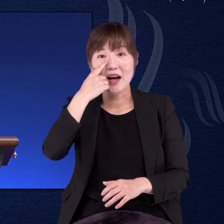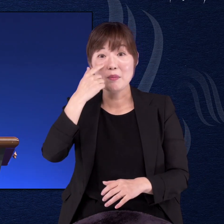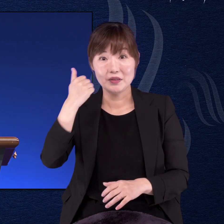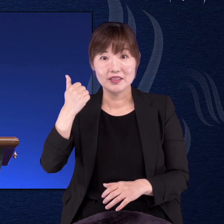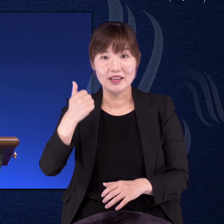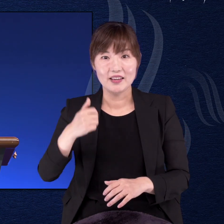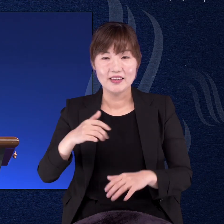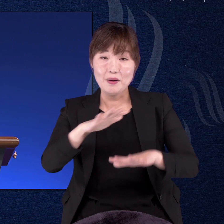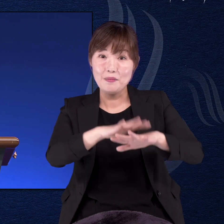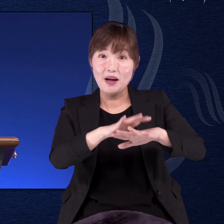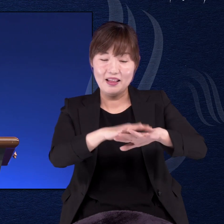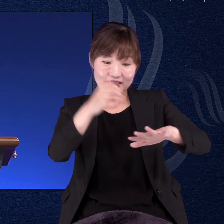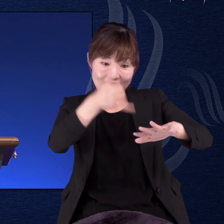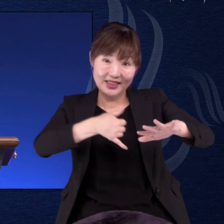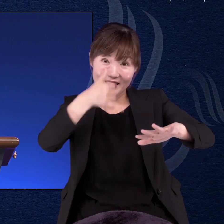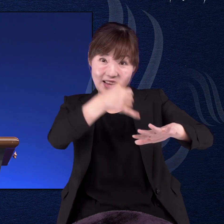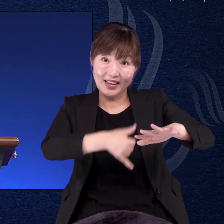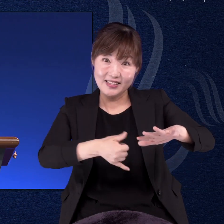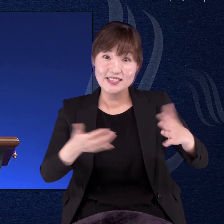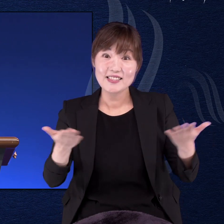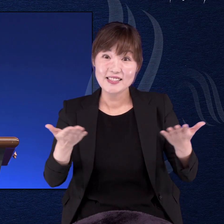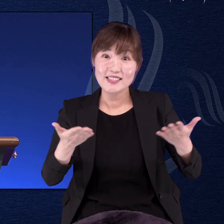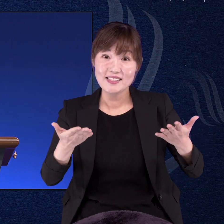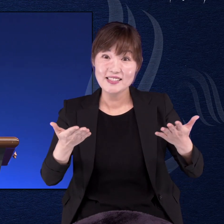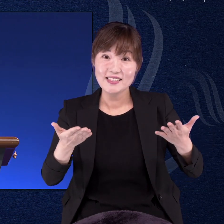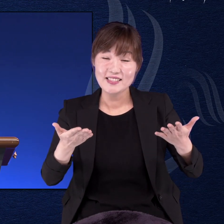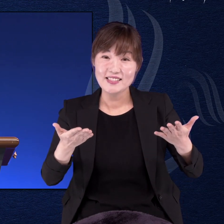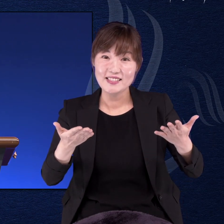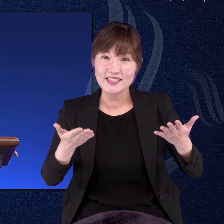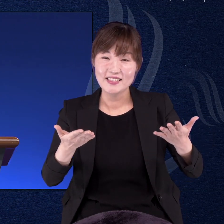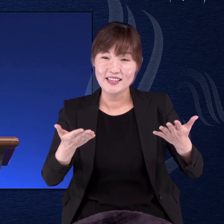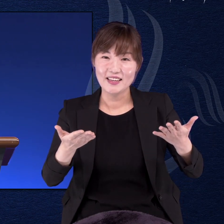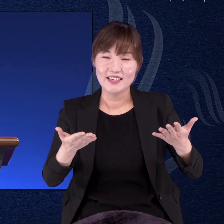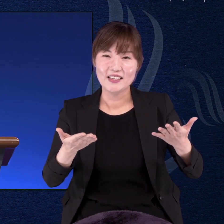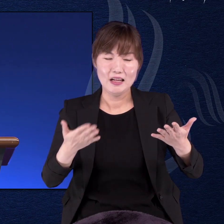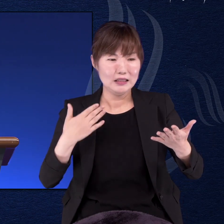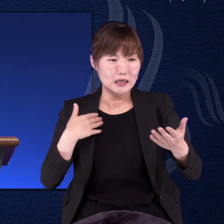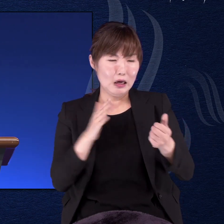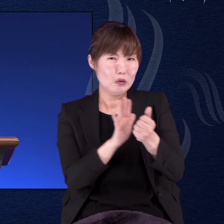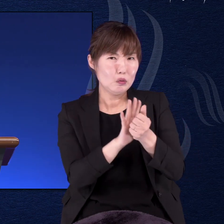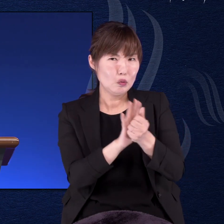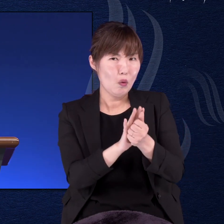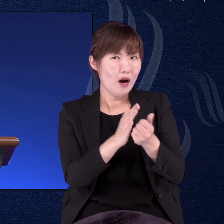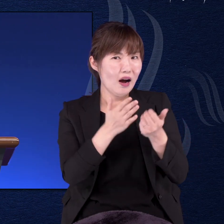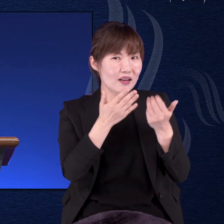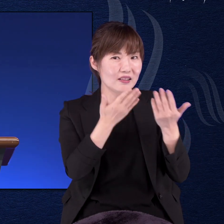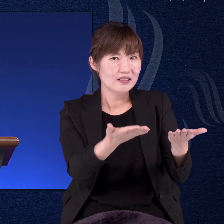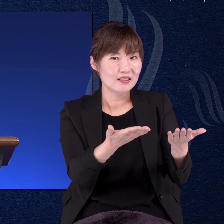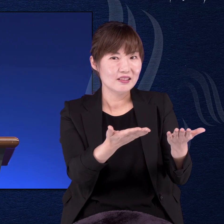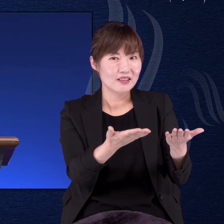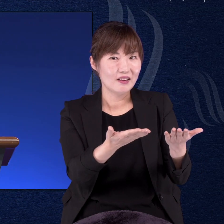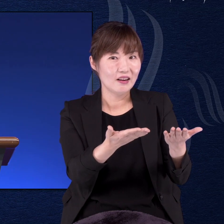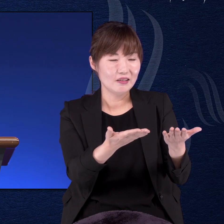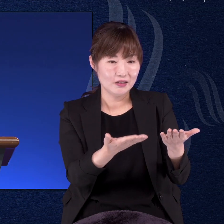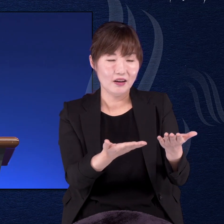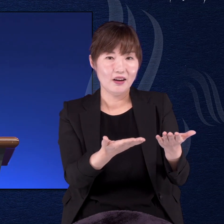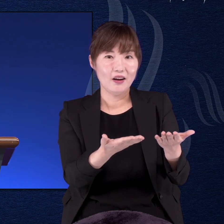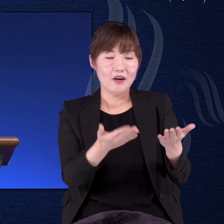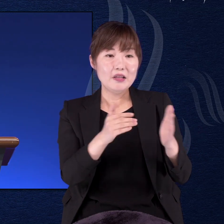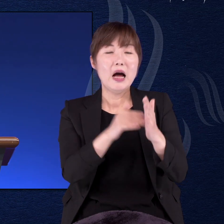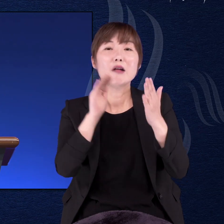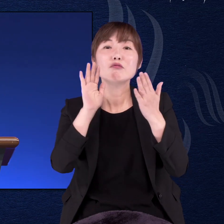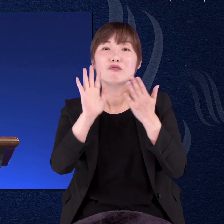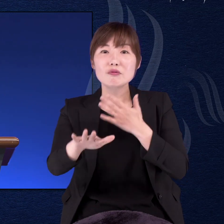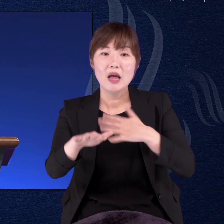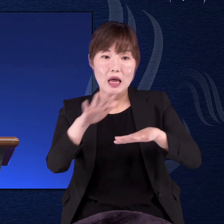육아만큼은 아니겠지만 그것도 만만치 않게 힘들어요. 그리고 나선 제가 그 다음부터는 농산물을 아끼자, 그 농부들의 마음을 헤아리자